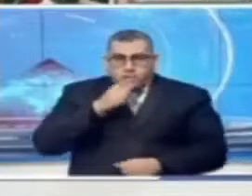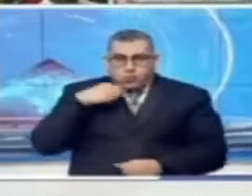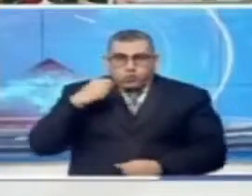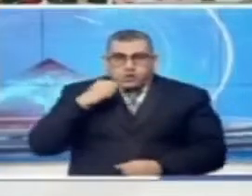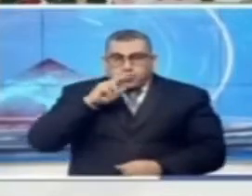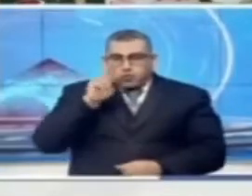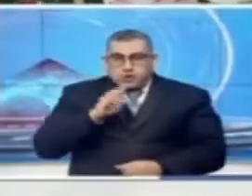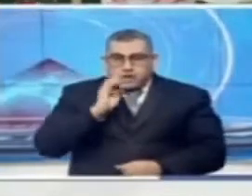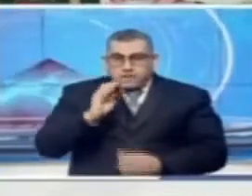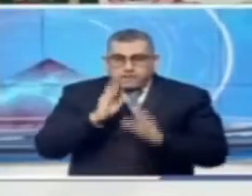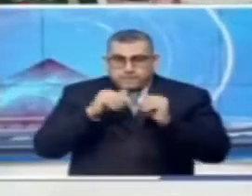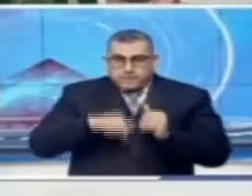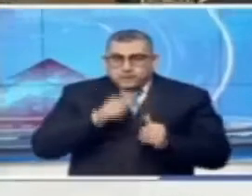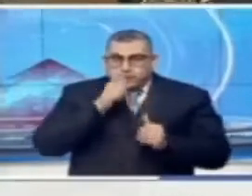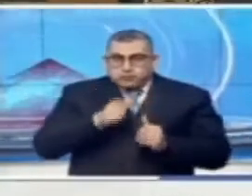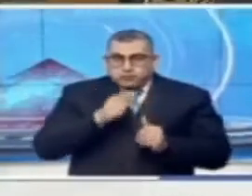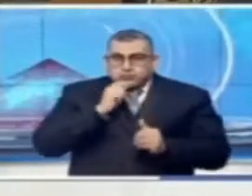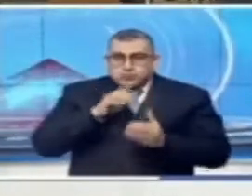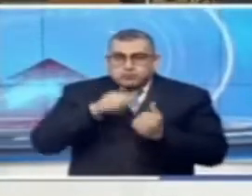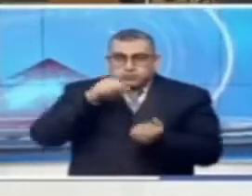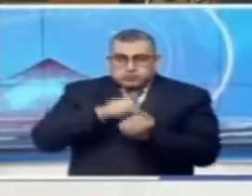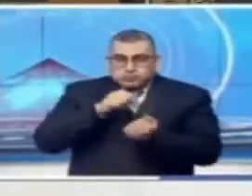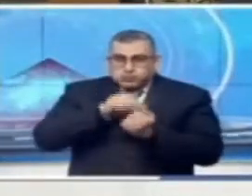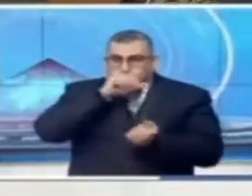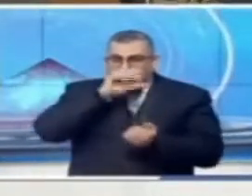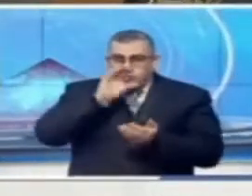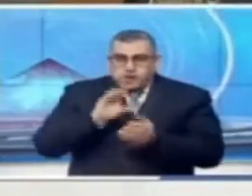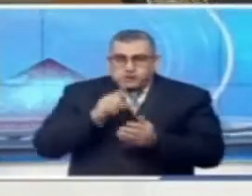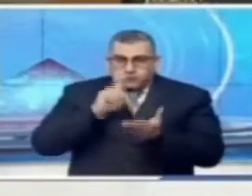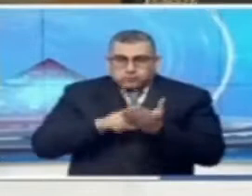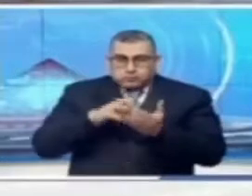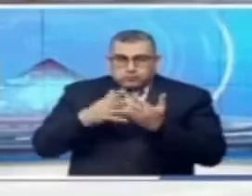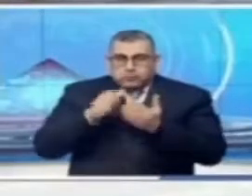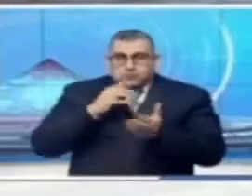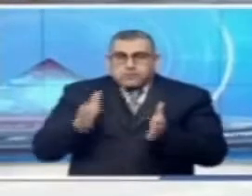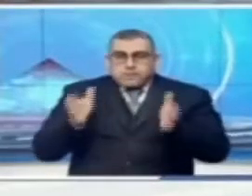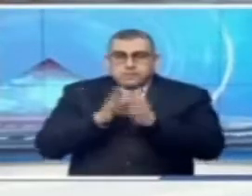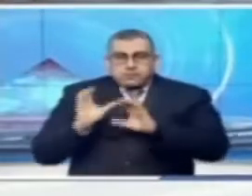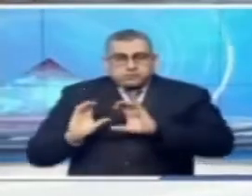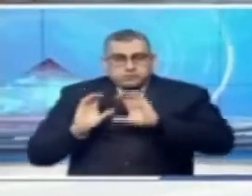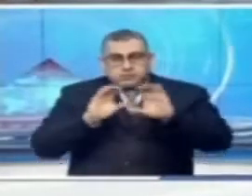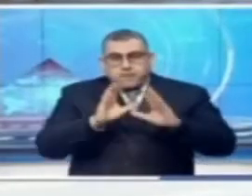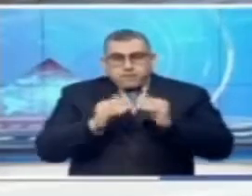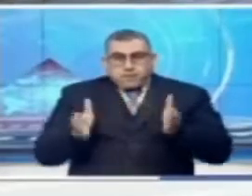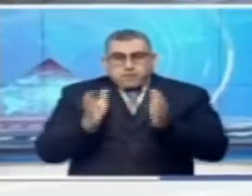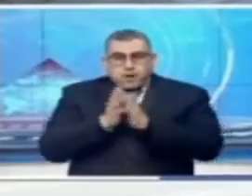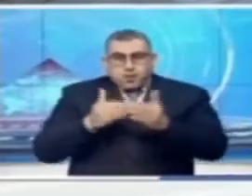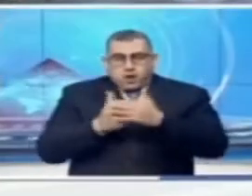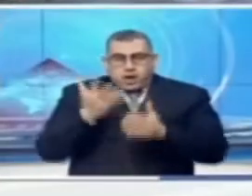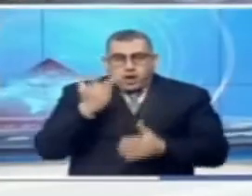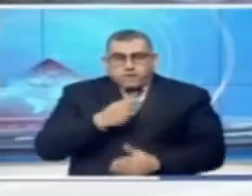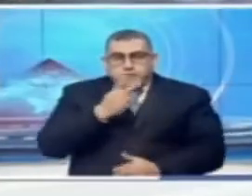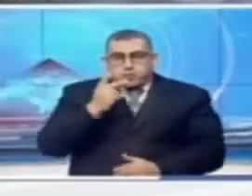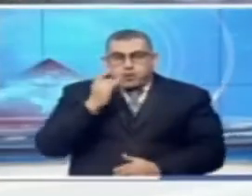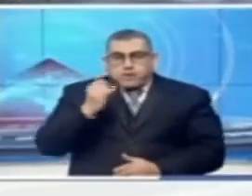الإفتاء المصرية النسخ المقررة من المصحف الشريف، ليصل إجمالي ما تسلمته مصر قرابة 250,000